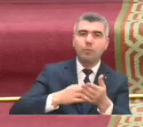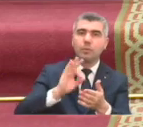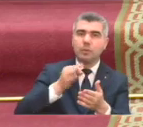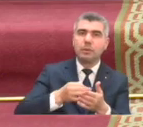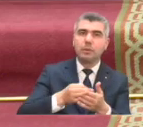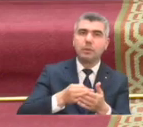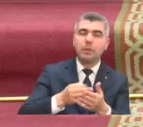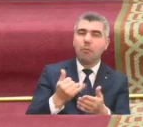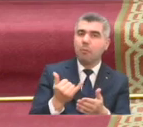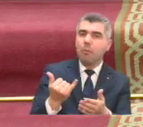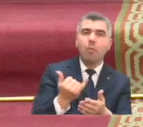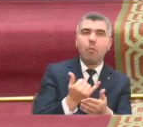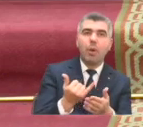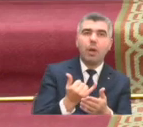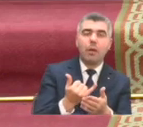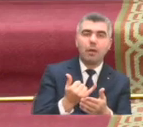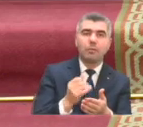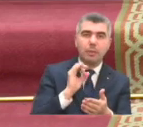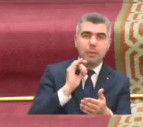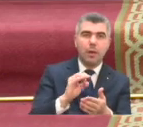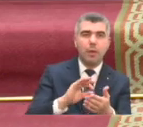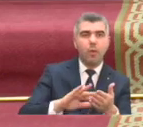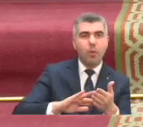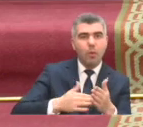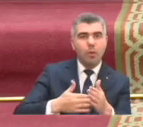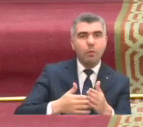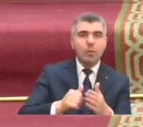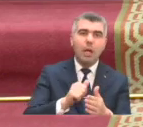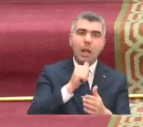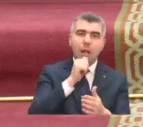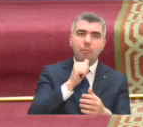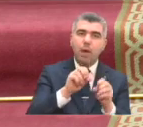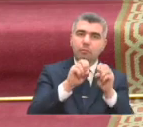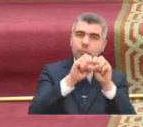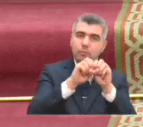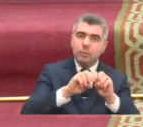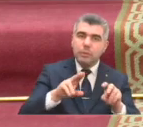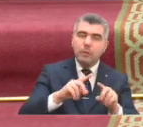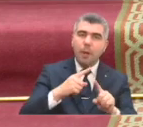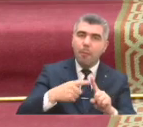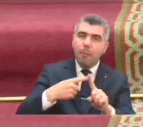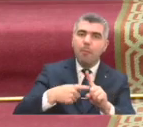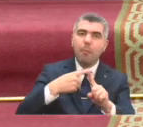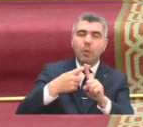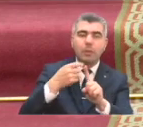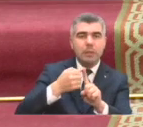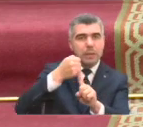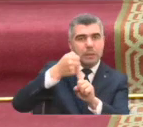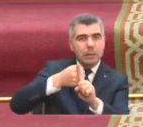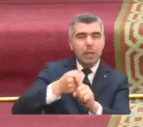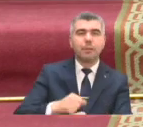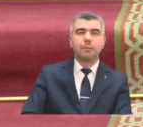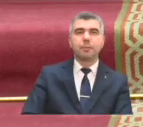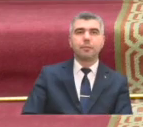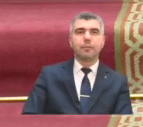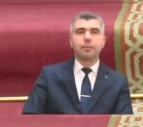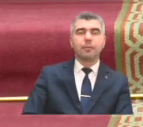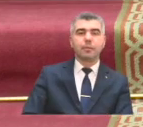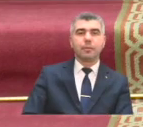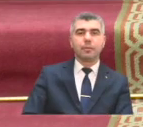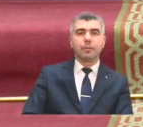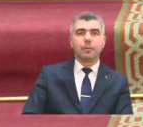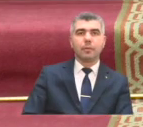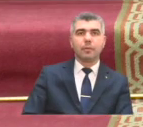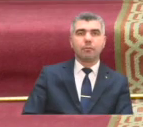يكون هنالك بالطبع إمكانية ديال العرض ديال الماء اللي يكون في المستوى وزيادة المجهودات اللي يمكن دار في إطار الطلب. أما بخصوص